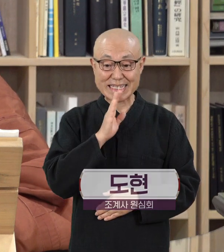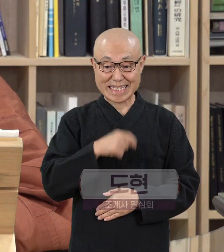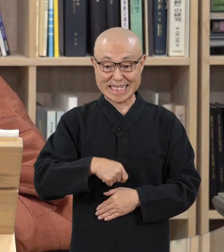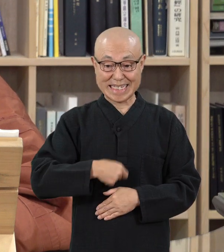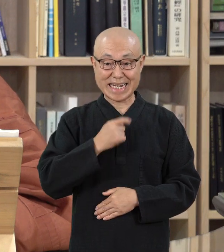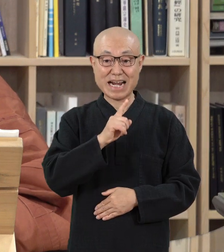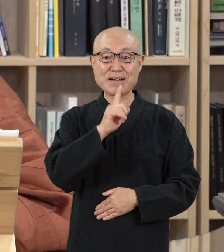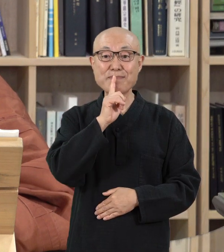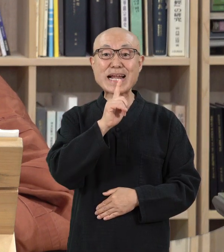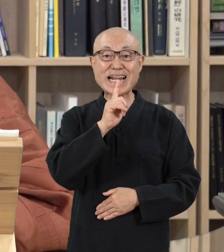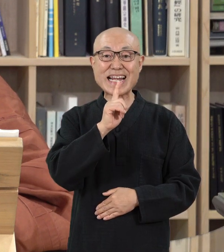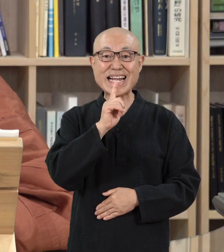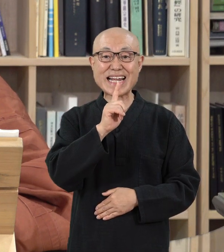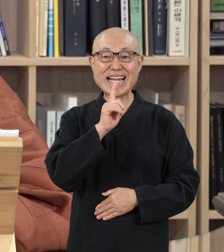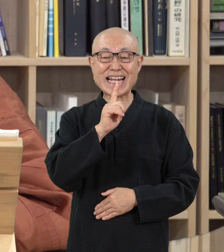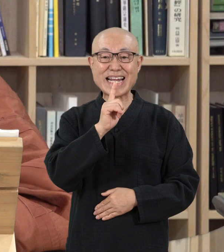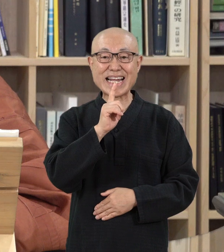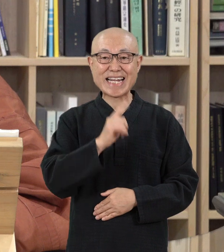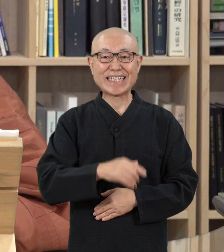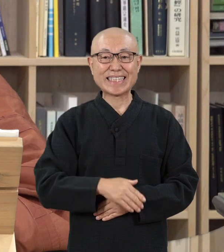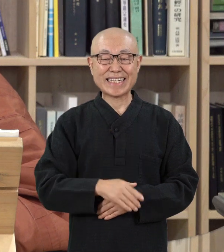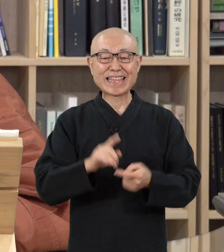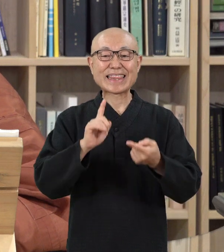진실한 말 한마디.